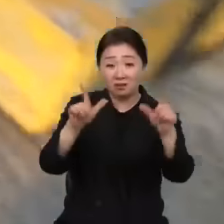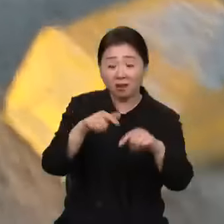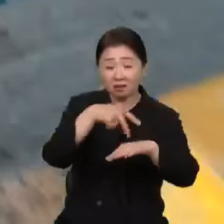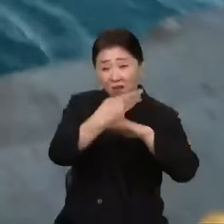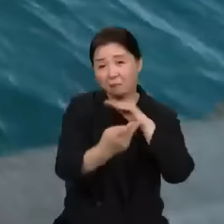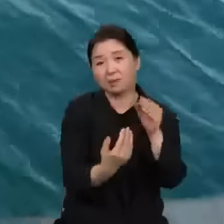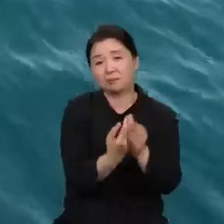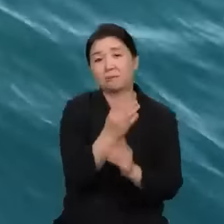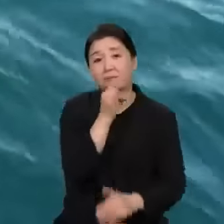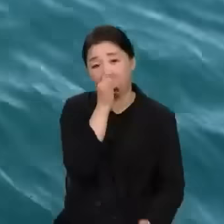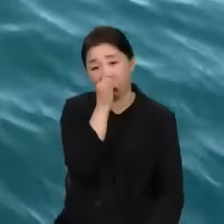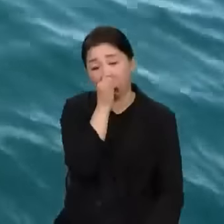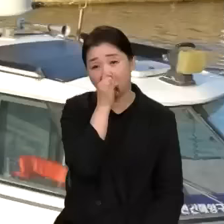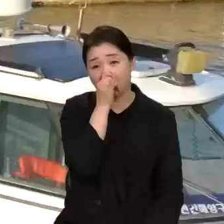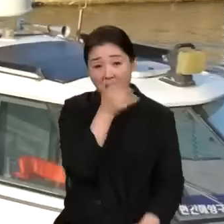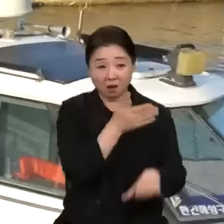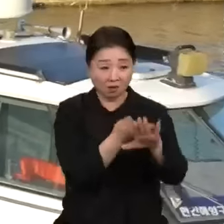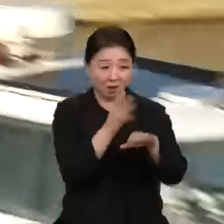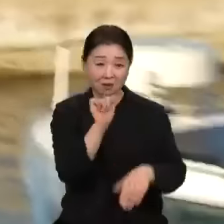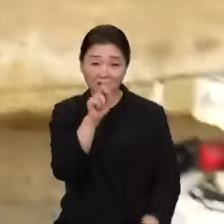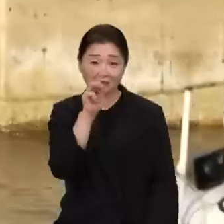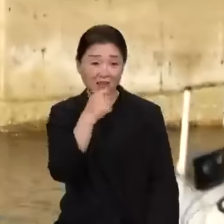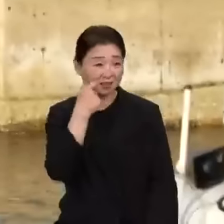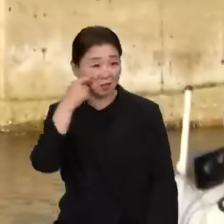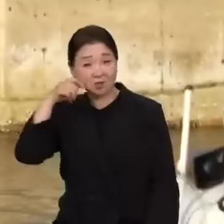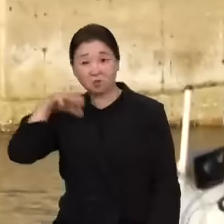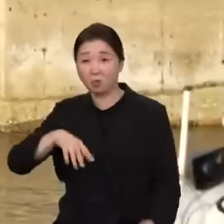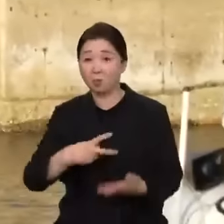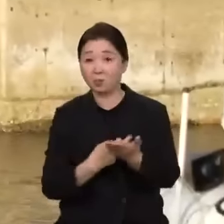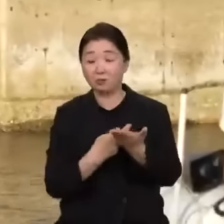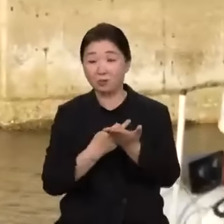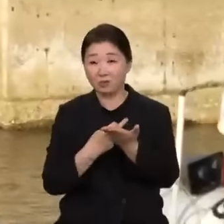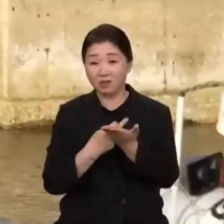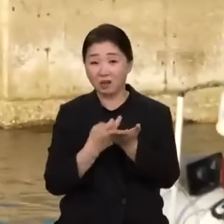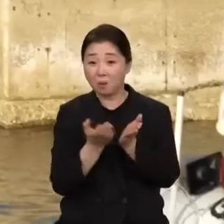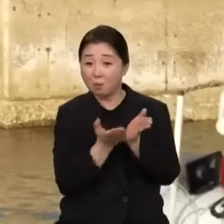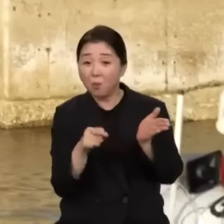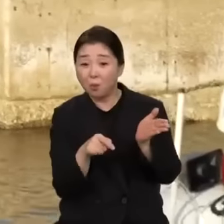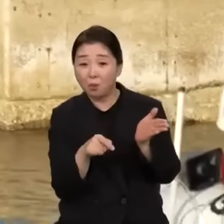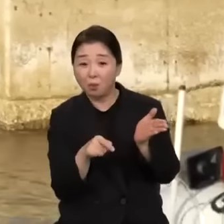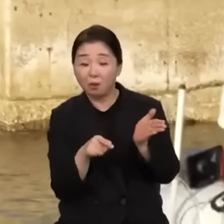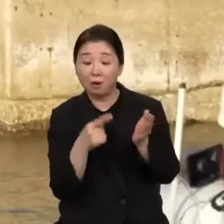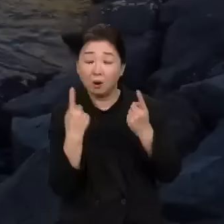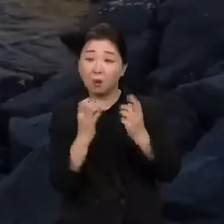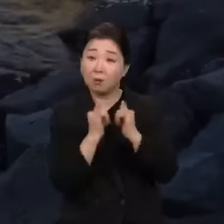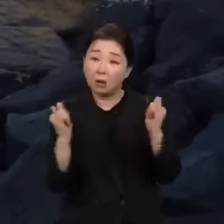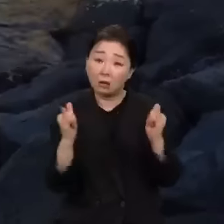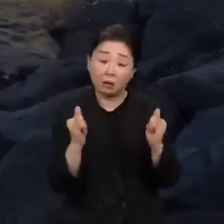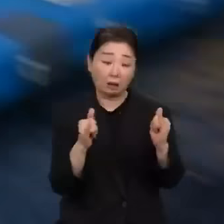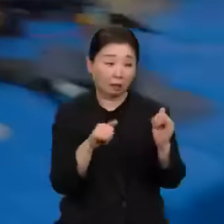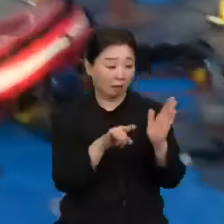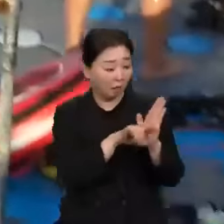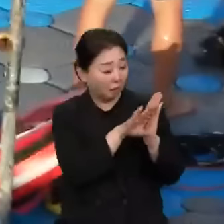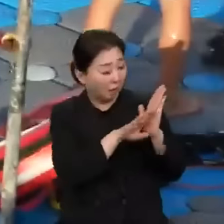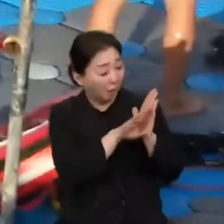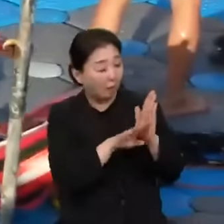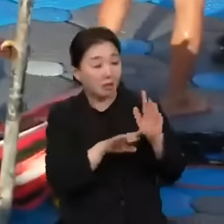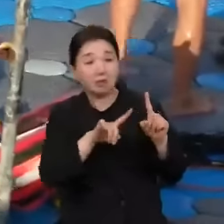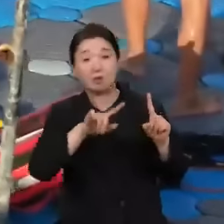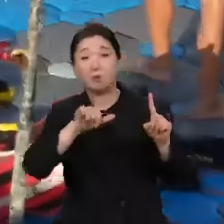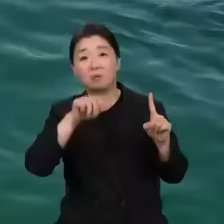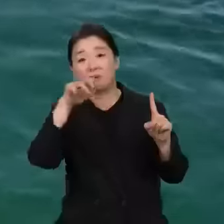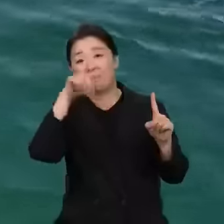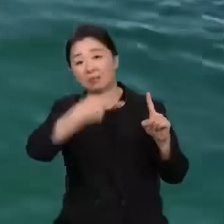사고가 있었습니다. 또 다른 소셜미디어 인기 장소인 제주시 월령포구. 관광객이 수심 1.5m 바다로 다이빙을